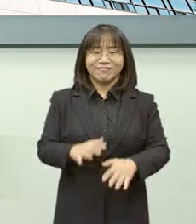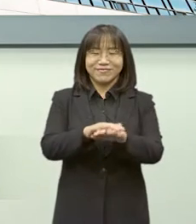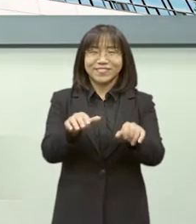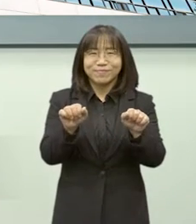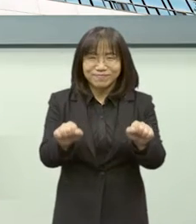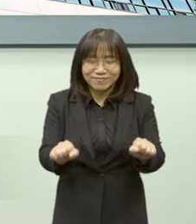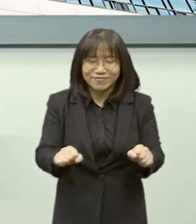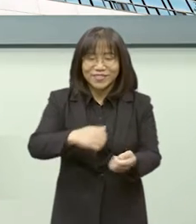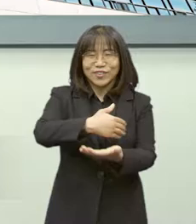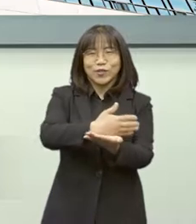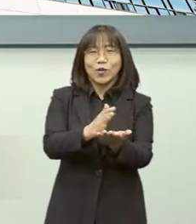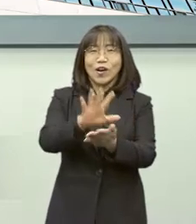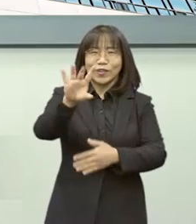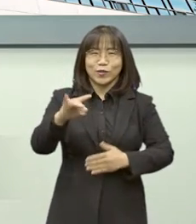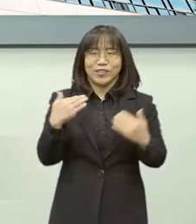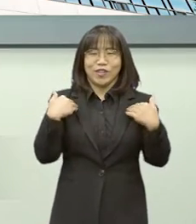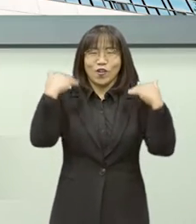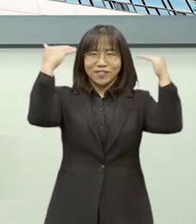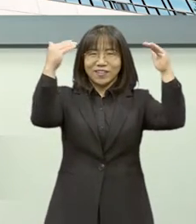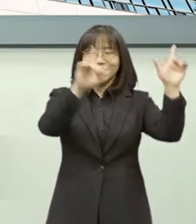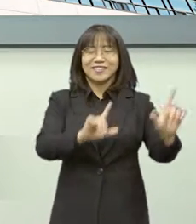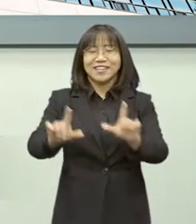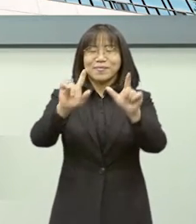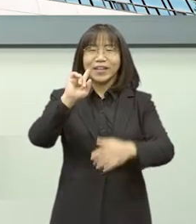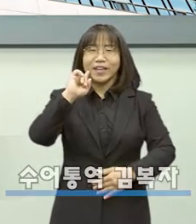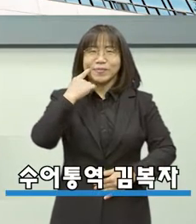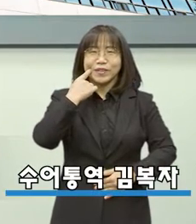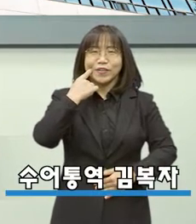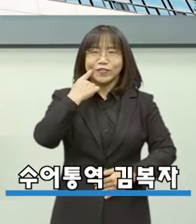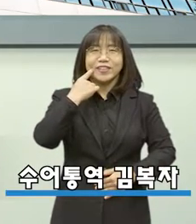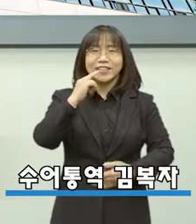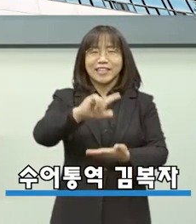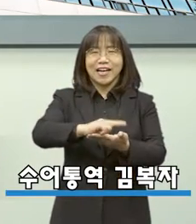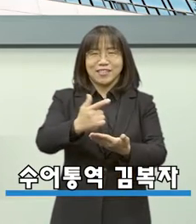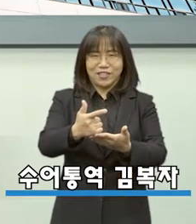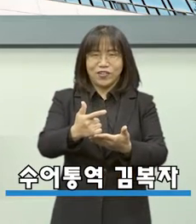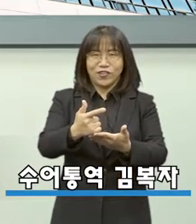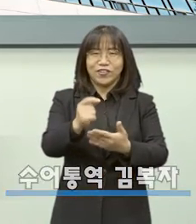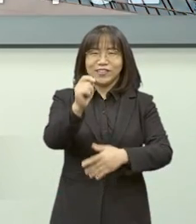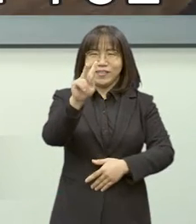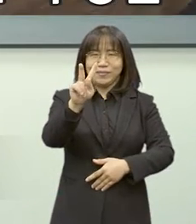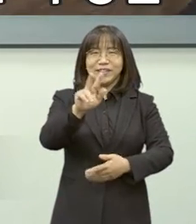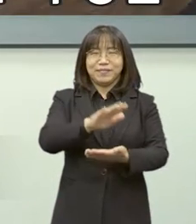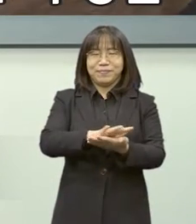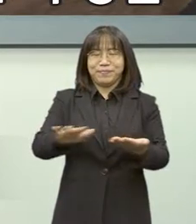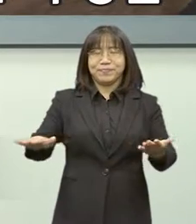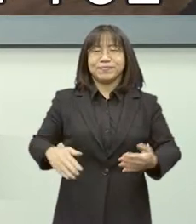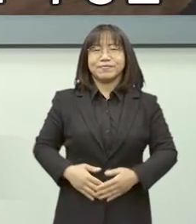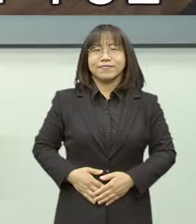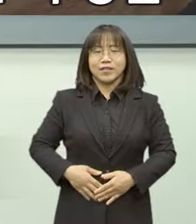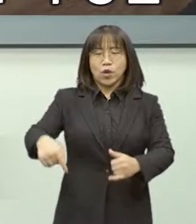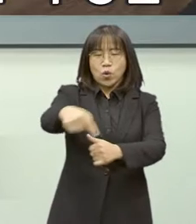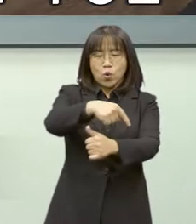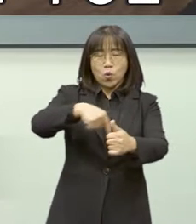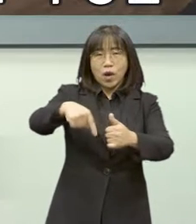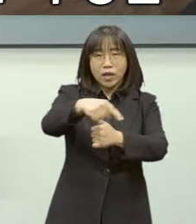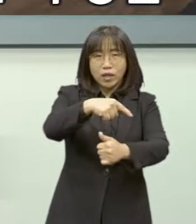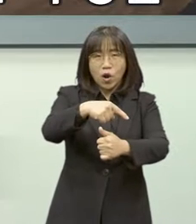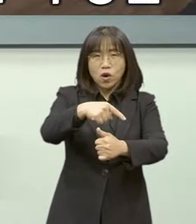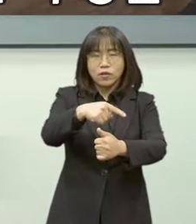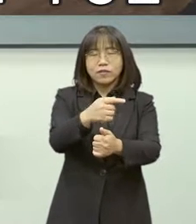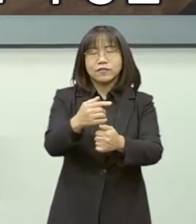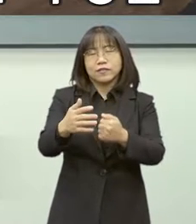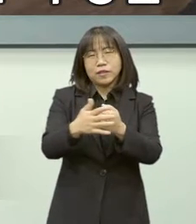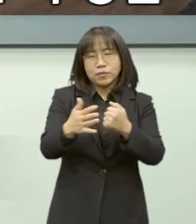안녕하십니까 조화로운 성장 삶이 아름다운 강서 아이 강서 tv 줌인 줍니다 환경을 위해 꼭 필요한